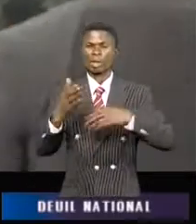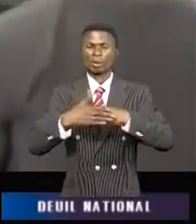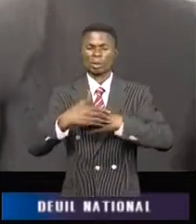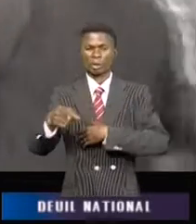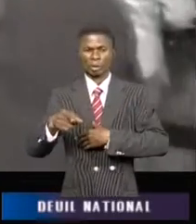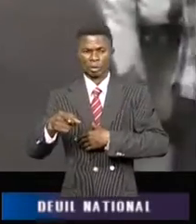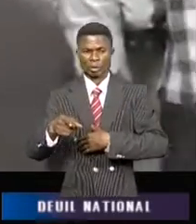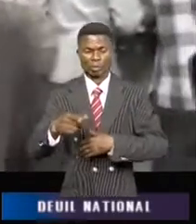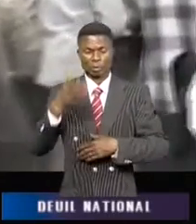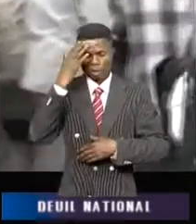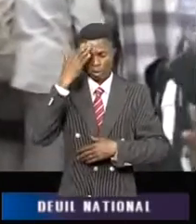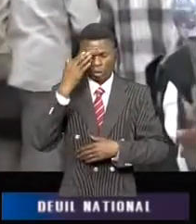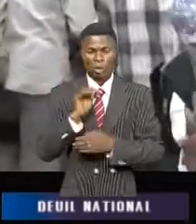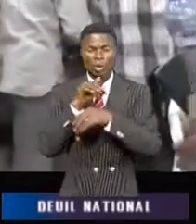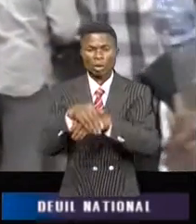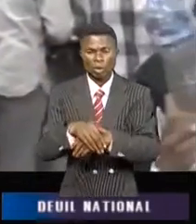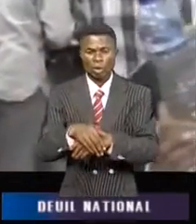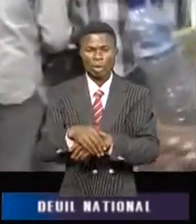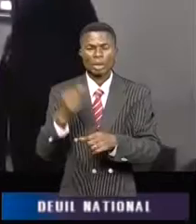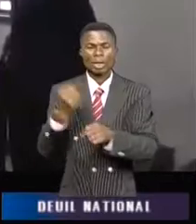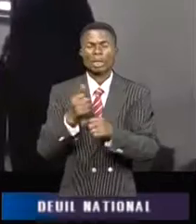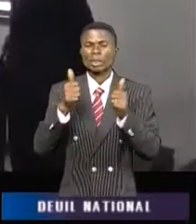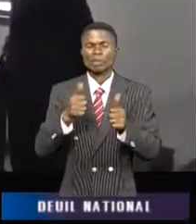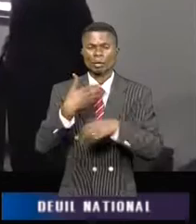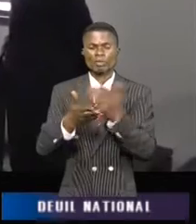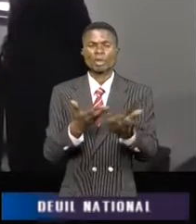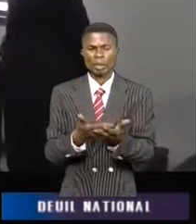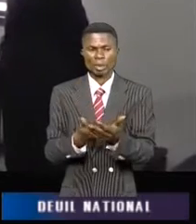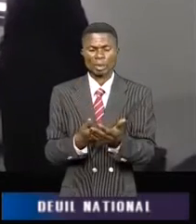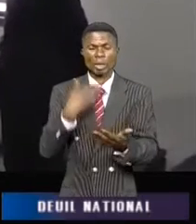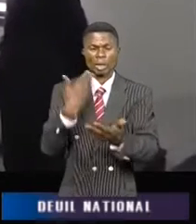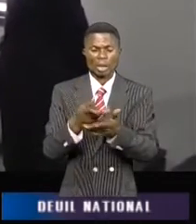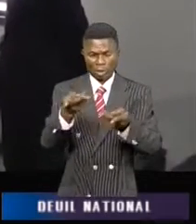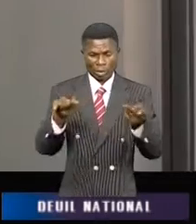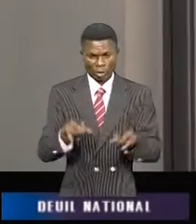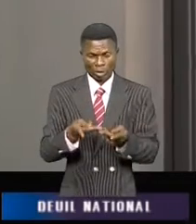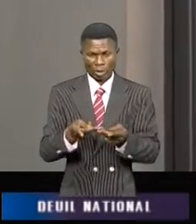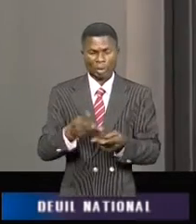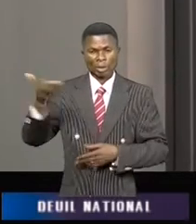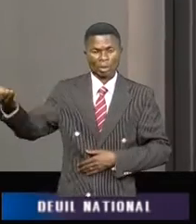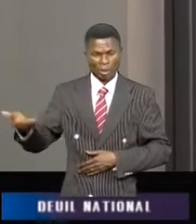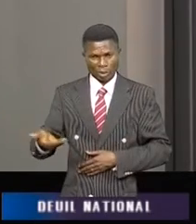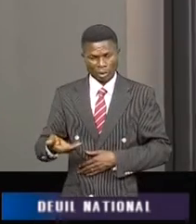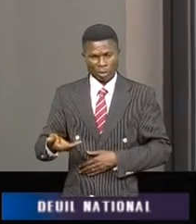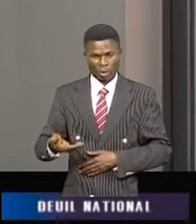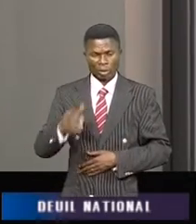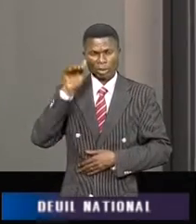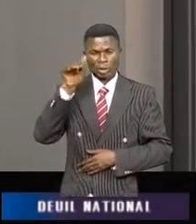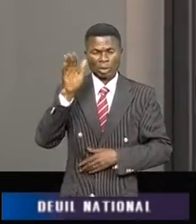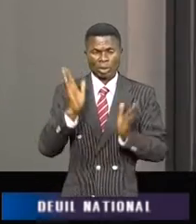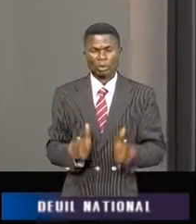Objet, rassurer les contribuables sur le bon service à leur offrir. Arrivé sur place, il a été reçu par le directeur